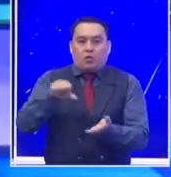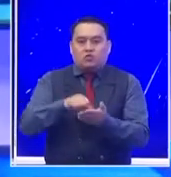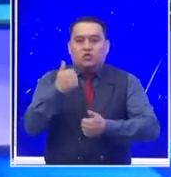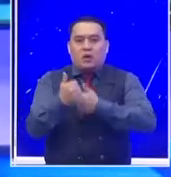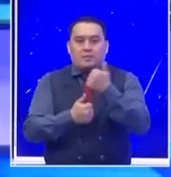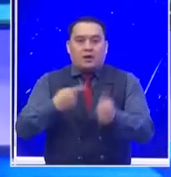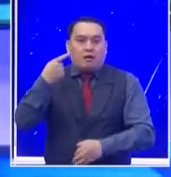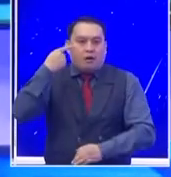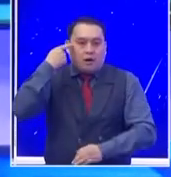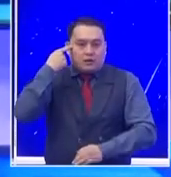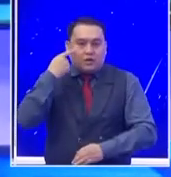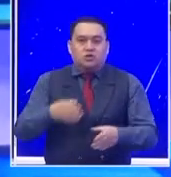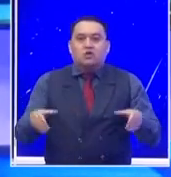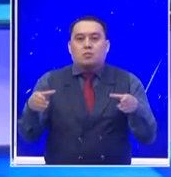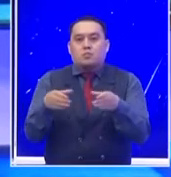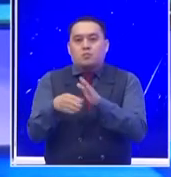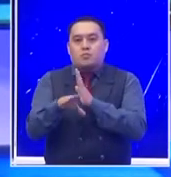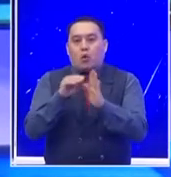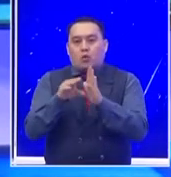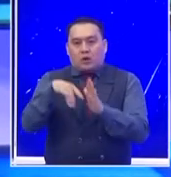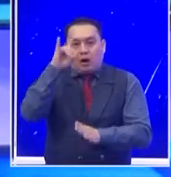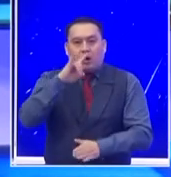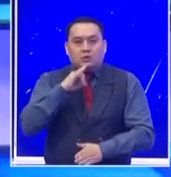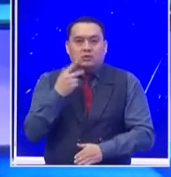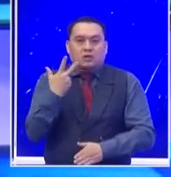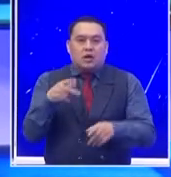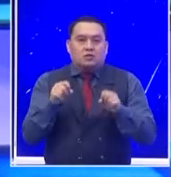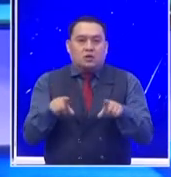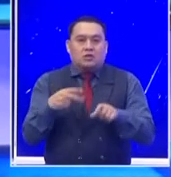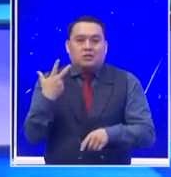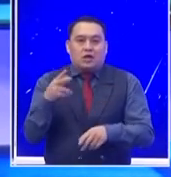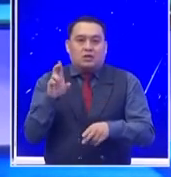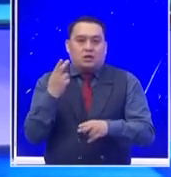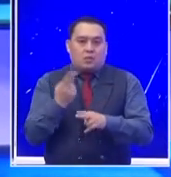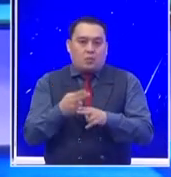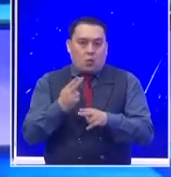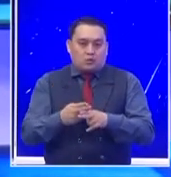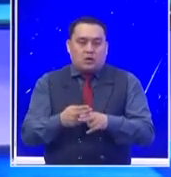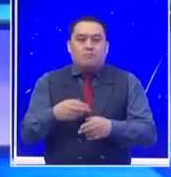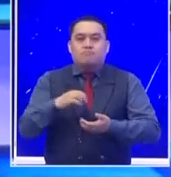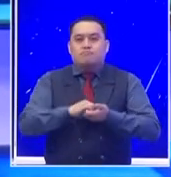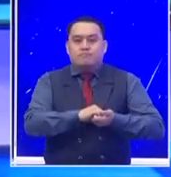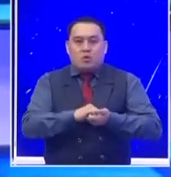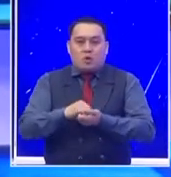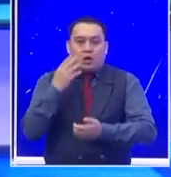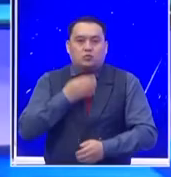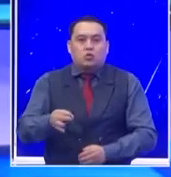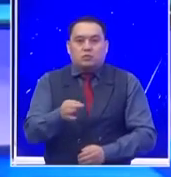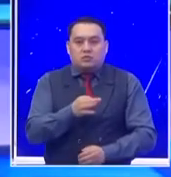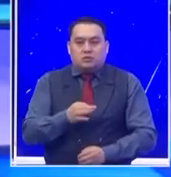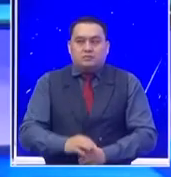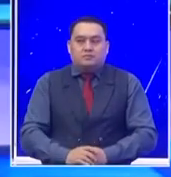азии сборная казахстана отметил а с тремя золотыми и тремя бронзовыми медалями среди них борцы из алматинской